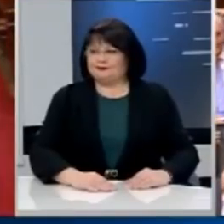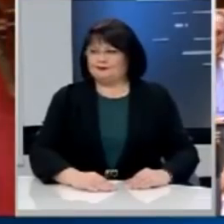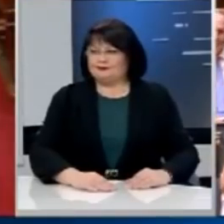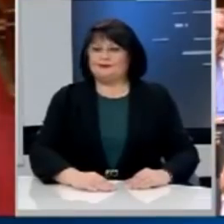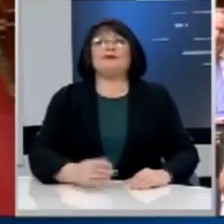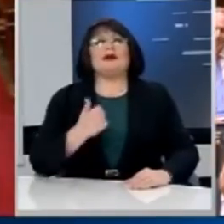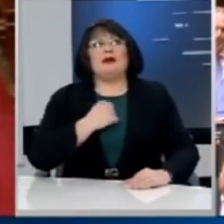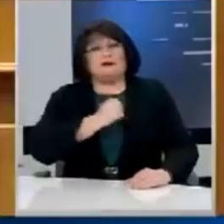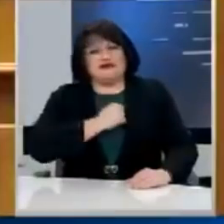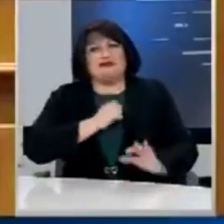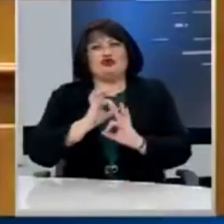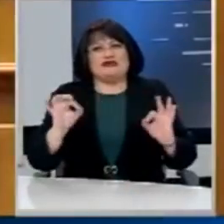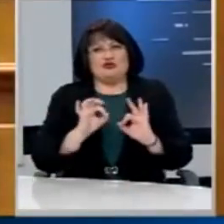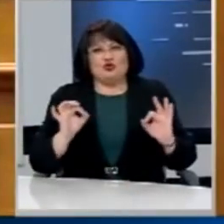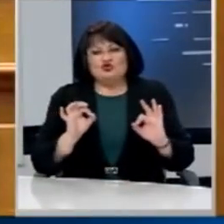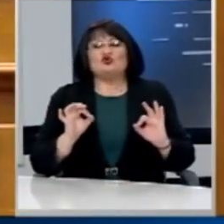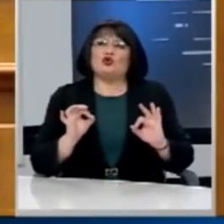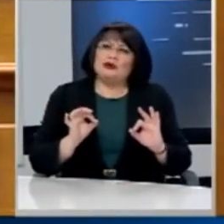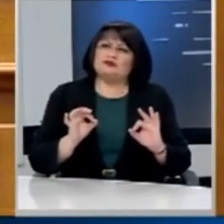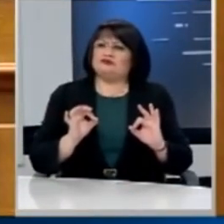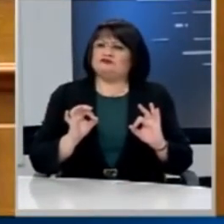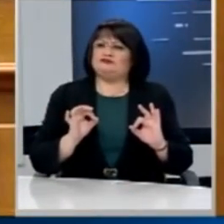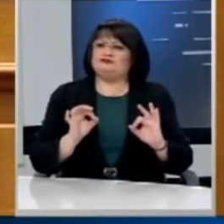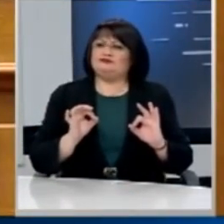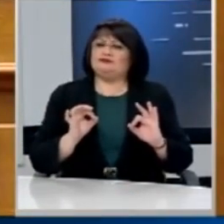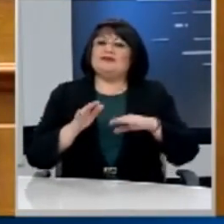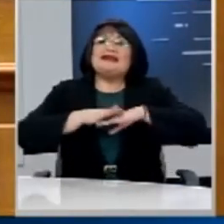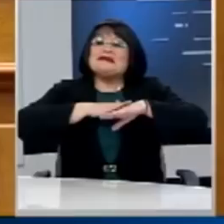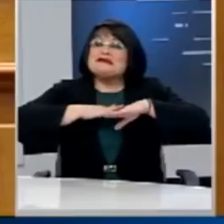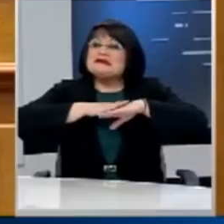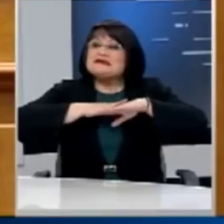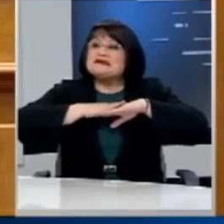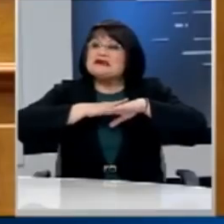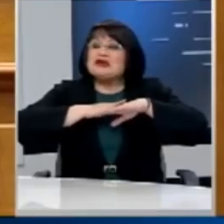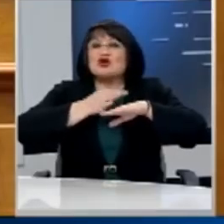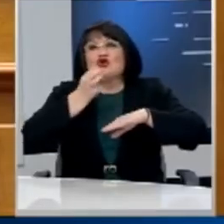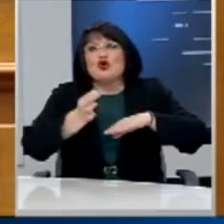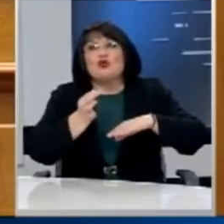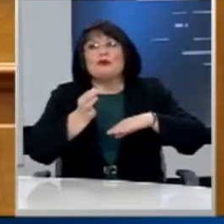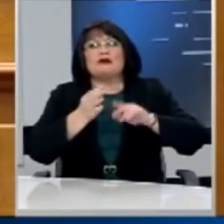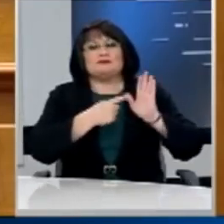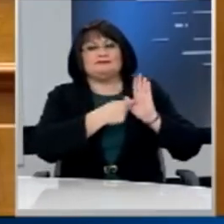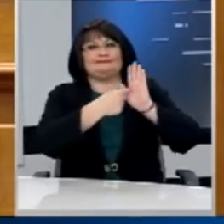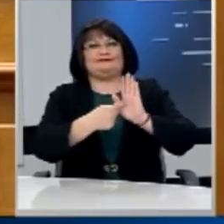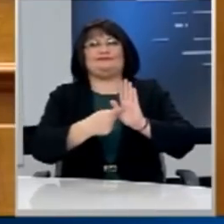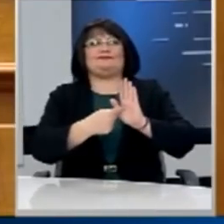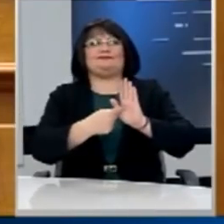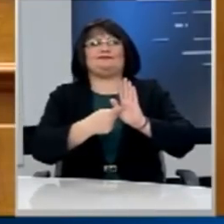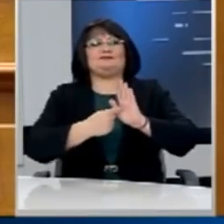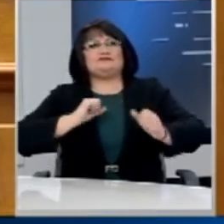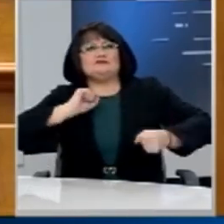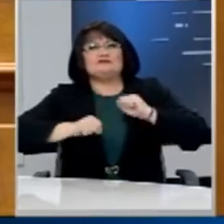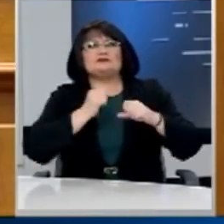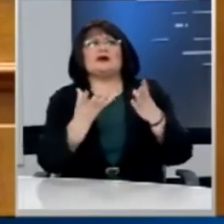Είμαι σίγουρος ότι αυτή η συγγνώμη μπορεί να έγινε και ένα σύνθημα αντίστασης